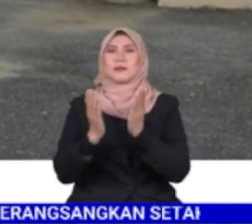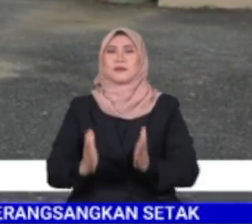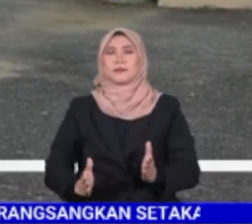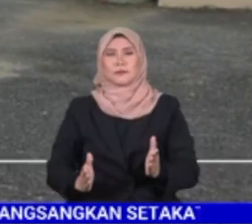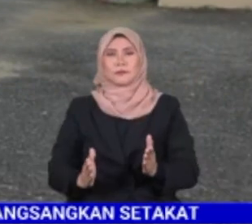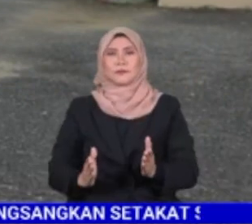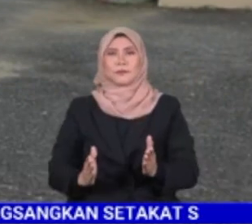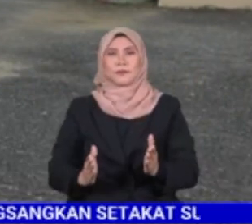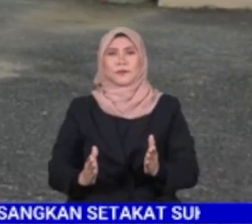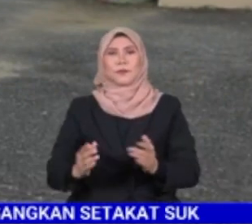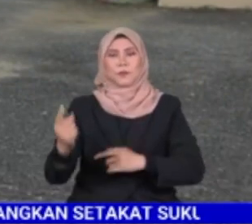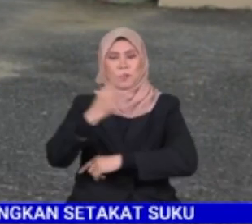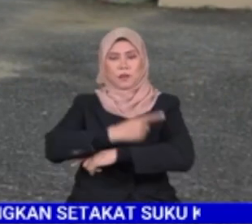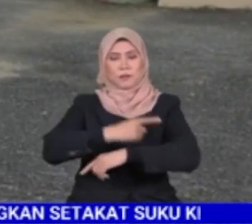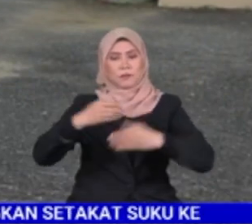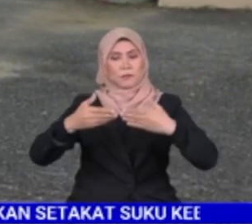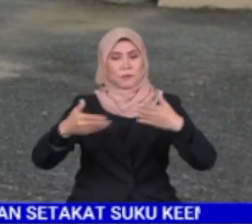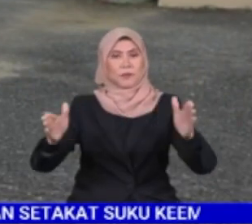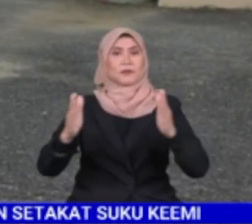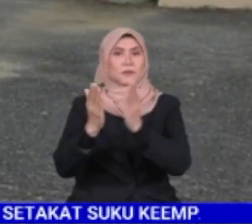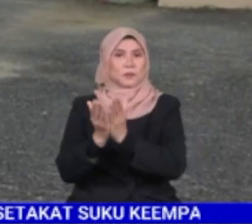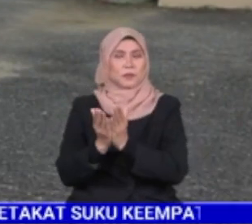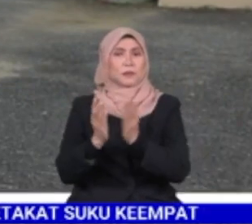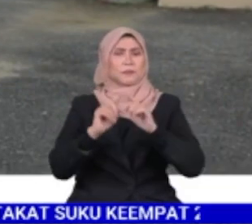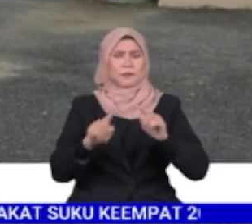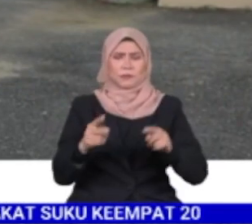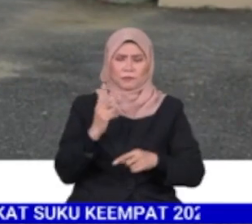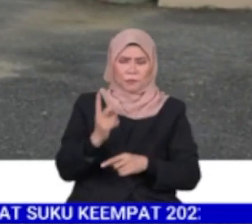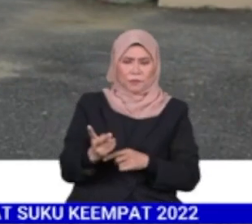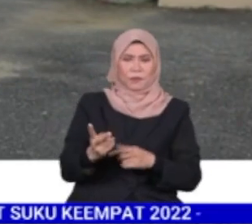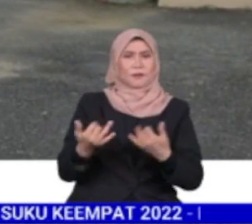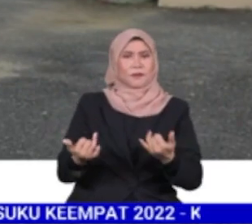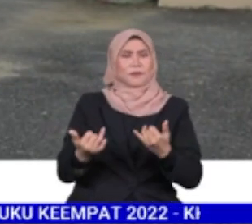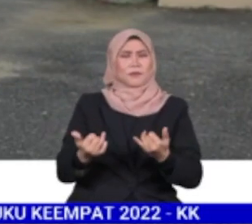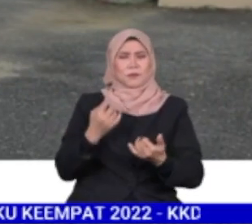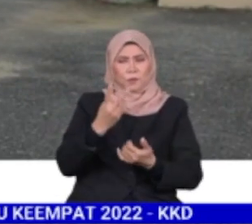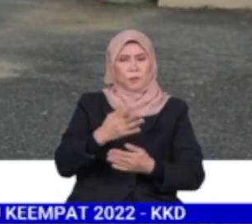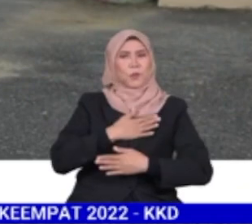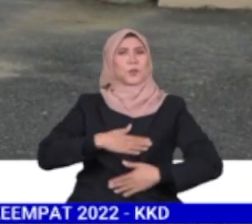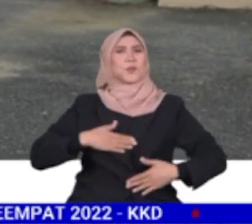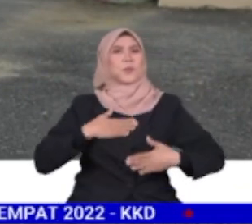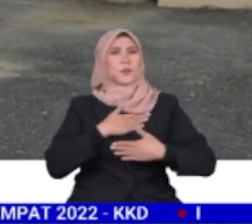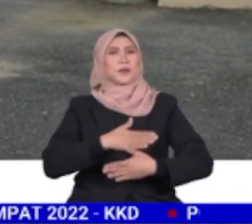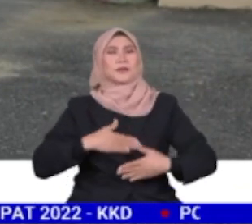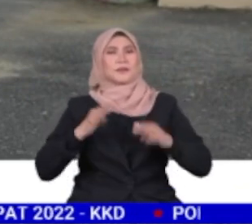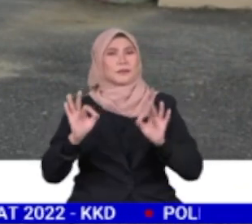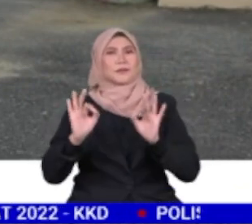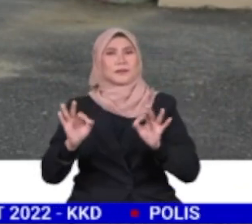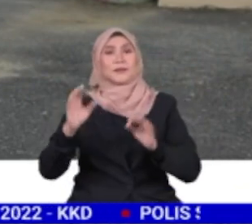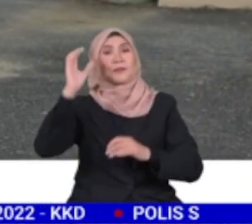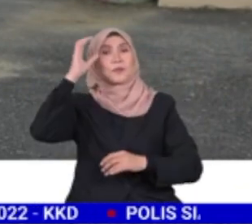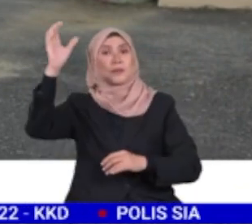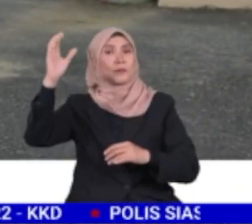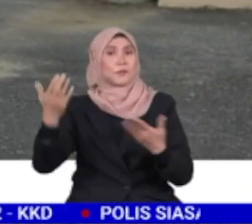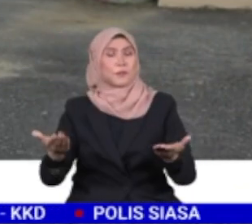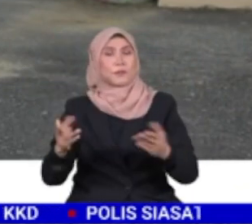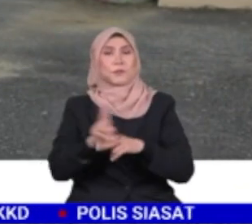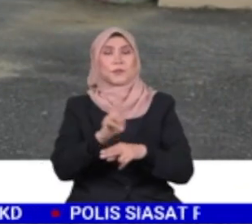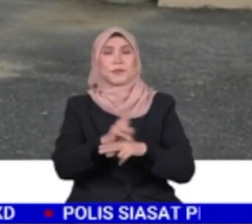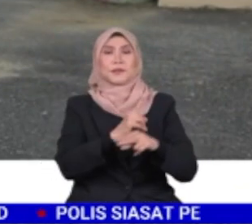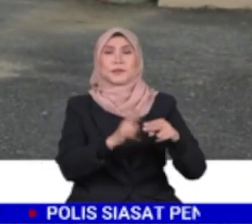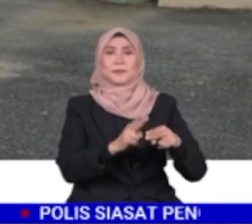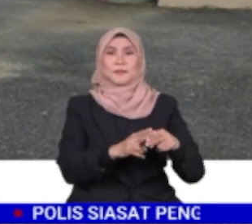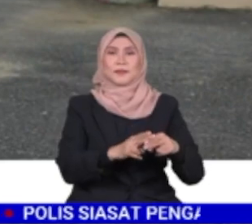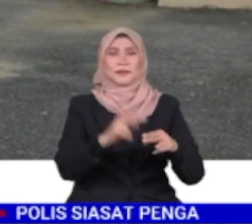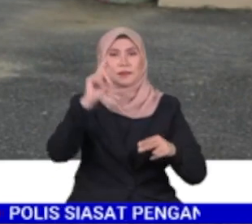terutama sekali untuk Habib bukaan Sekolah lah tapi kali ini kita nampak lebih meriah lagi dan konsep kita pun sebenarnya kita menggunakan